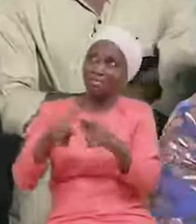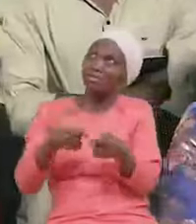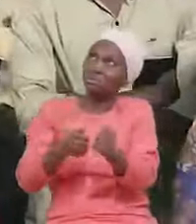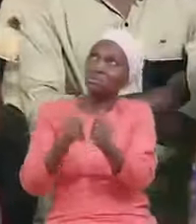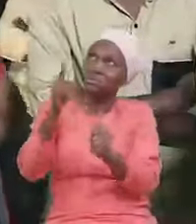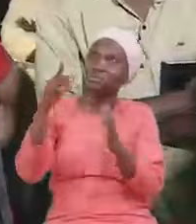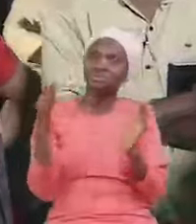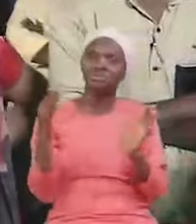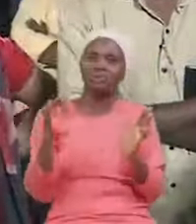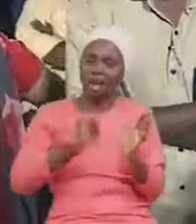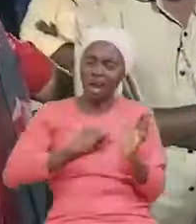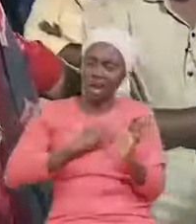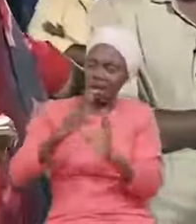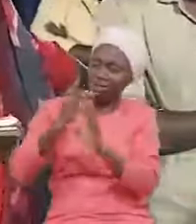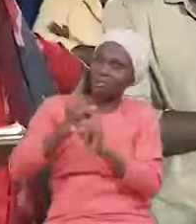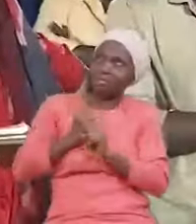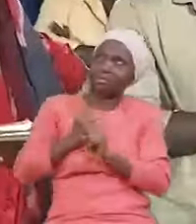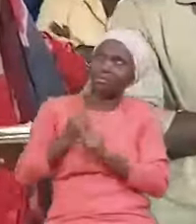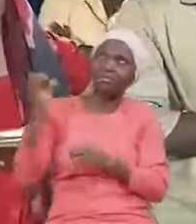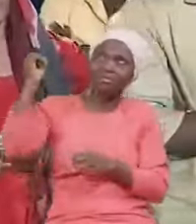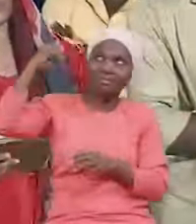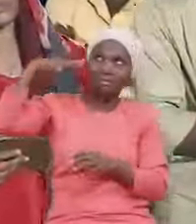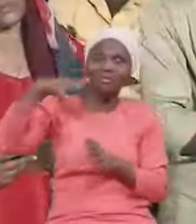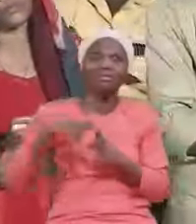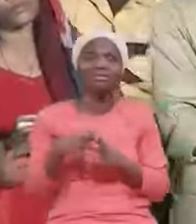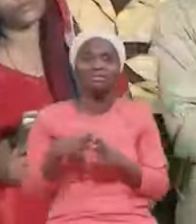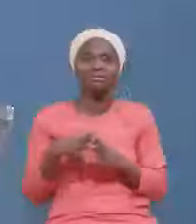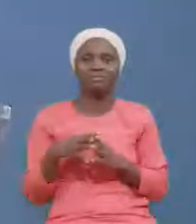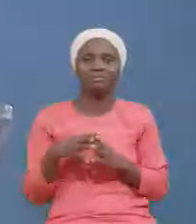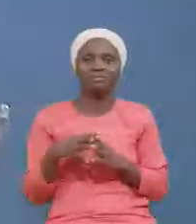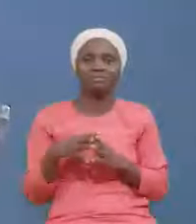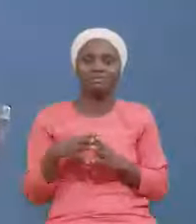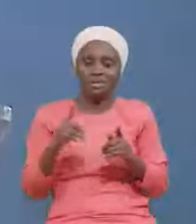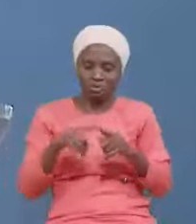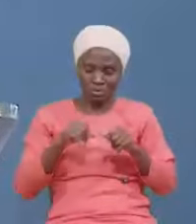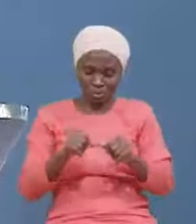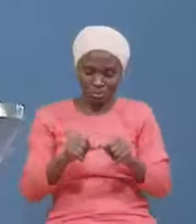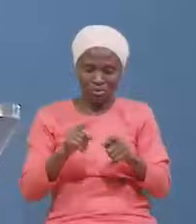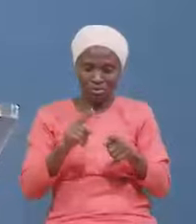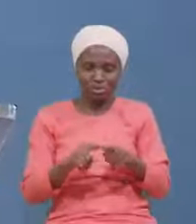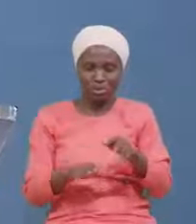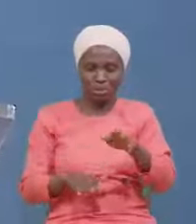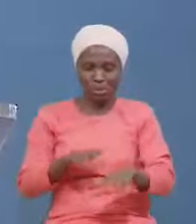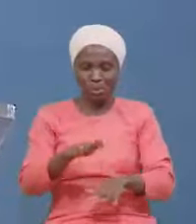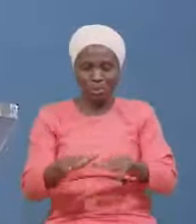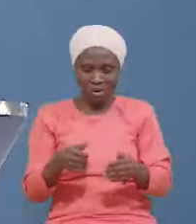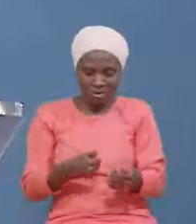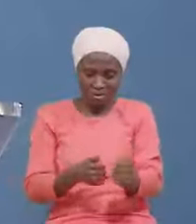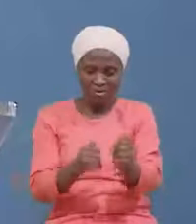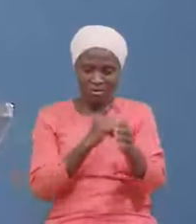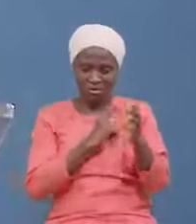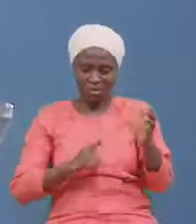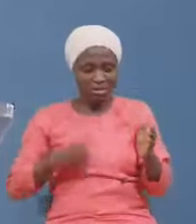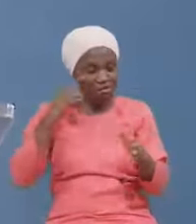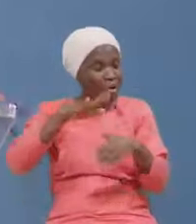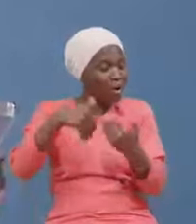వెంబడిస్తూ ఉంటాను. I receive the grace. కృపను స్వీకరిస్తున్నాను. To live walking after the Lord for the